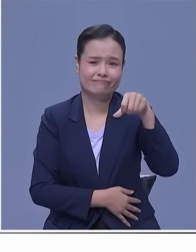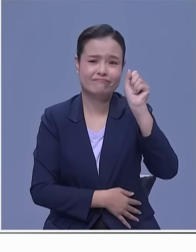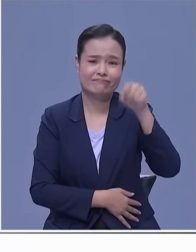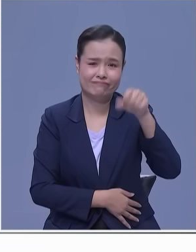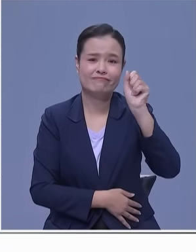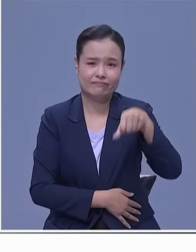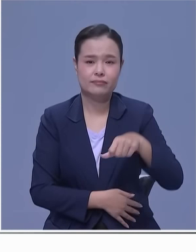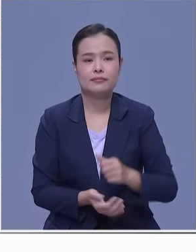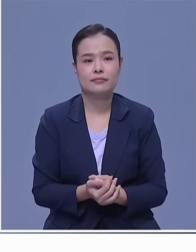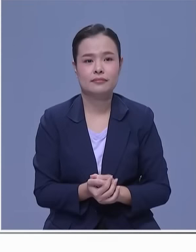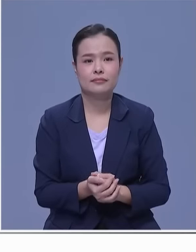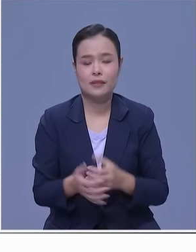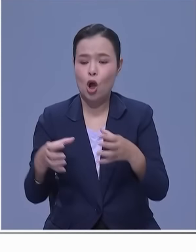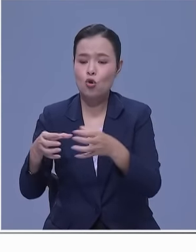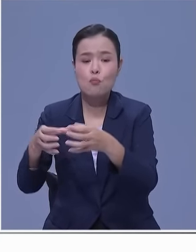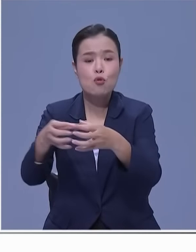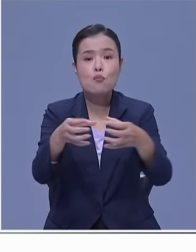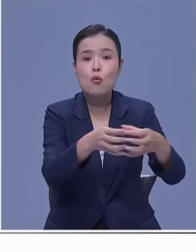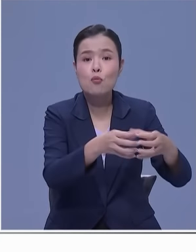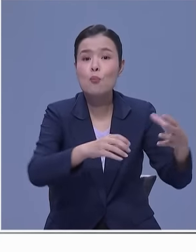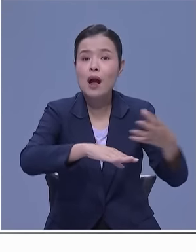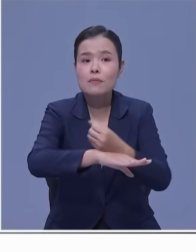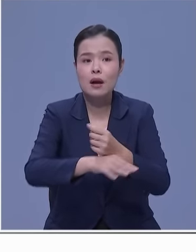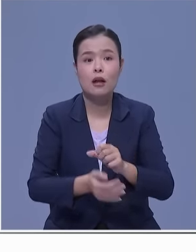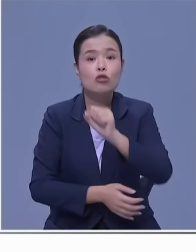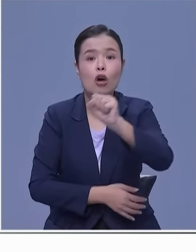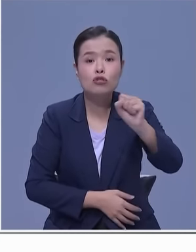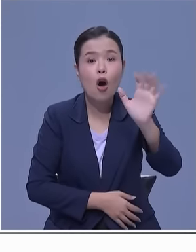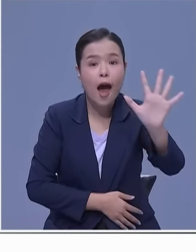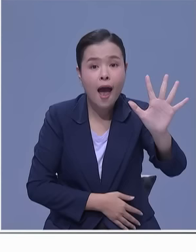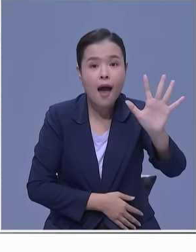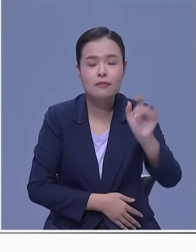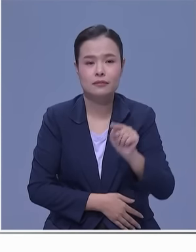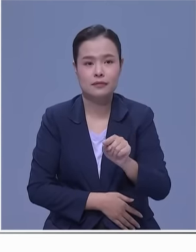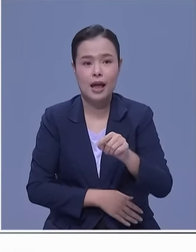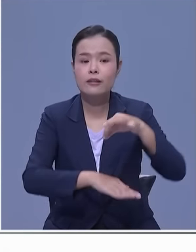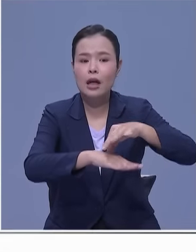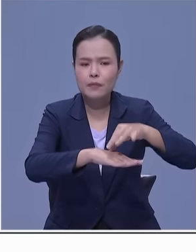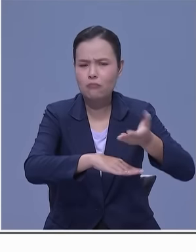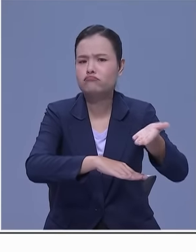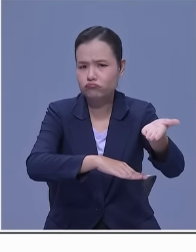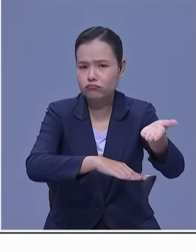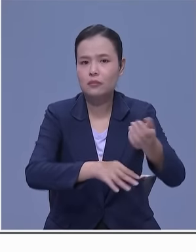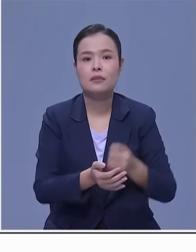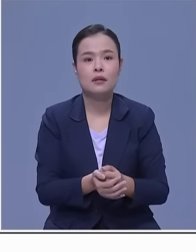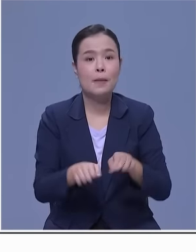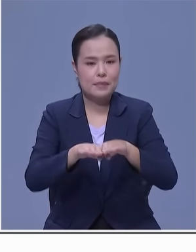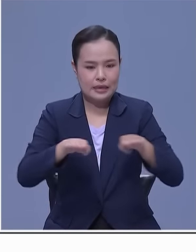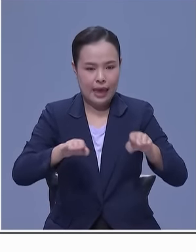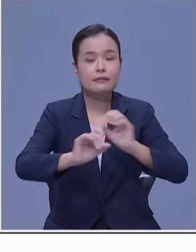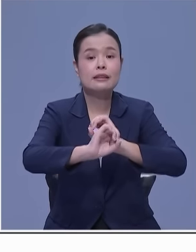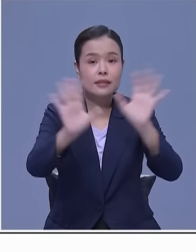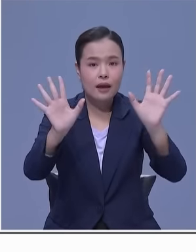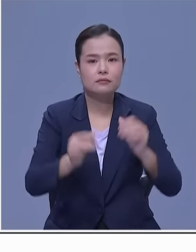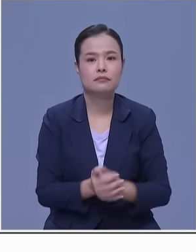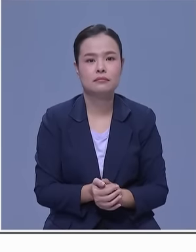ใช่คืออย่างพรรคอื่นเขาอาจจะมีถ้าคุณได้ส.ส.สัก5 คนคุณ ค ก็ ่ะ อาจจะสักเก้าอี้ตัวหนึ่งอะไรอย่างเงี้ยคือมันจะมีเงื่อนไขที่มันชัดเจนอะ